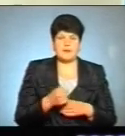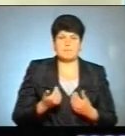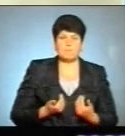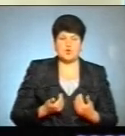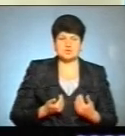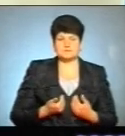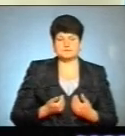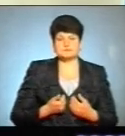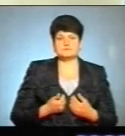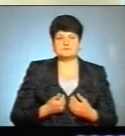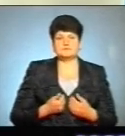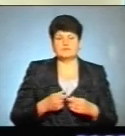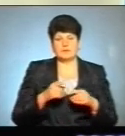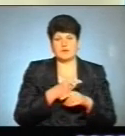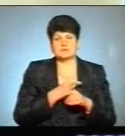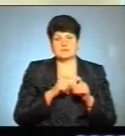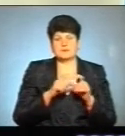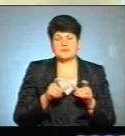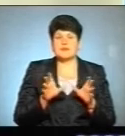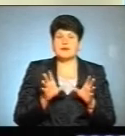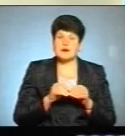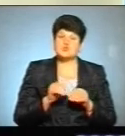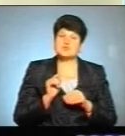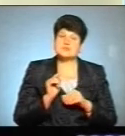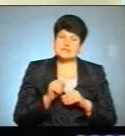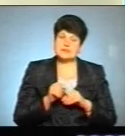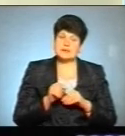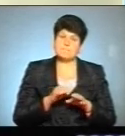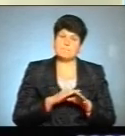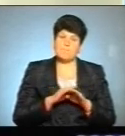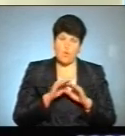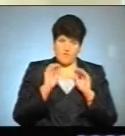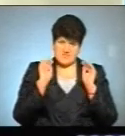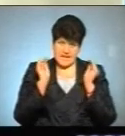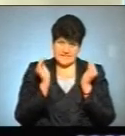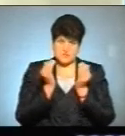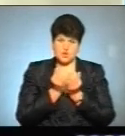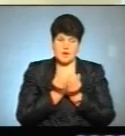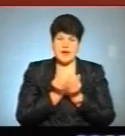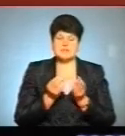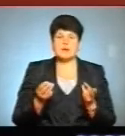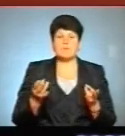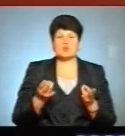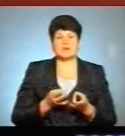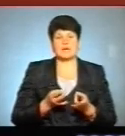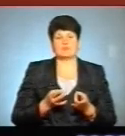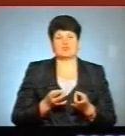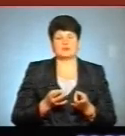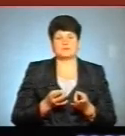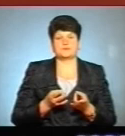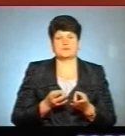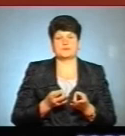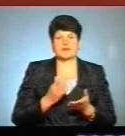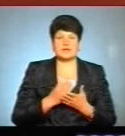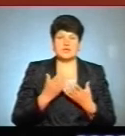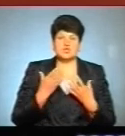проживаючих в стаціонарних закладах. Разом з тим, повна ізоляція потребує, є ще таке